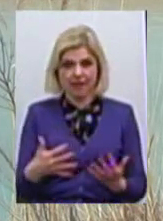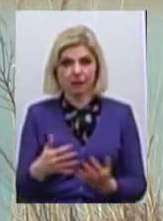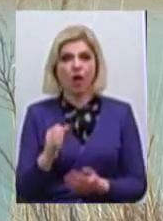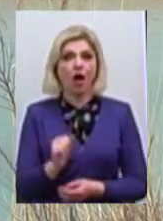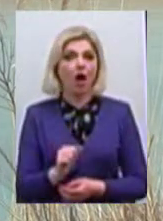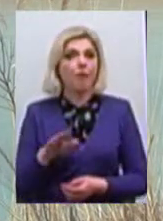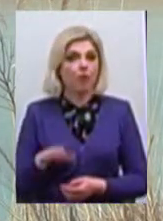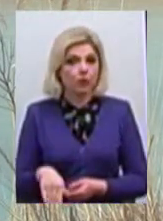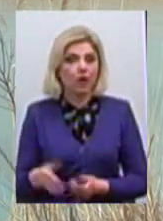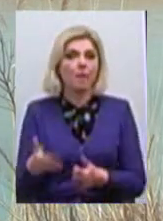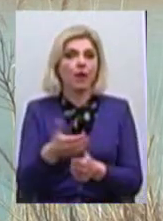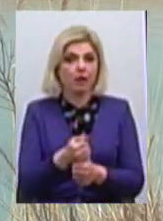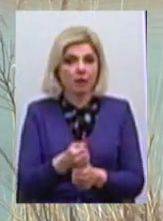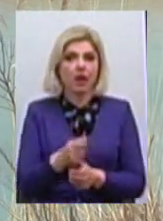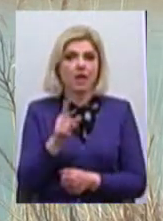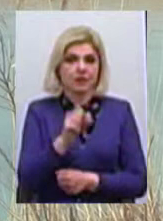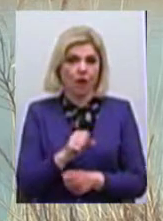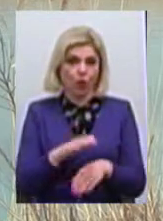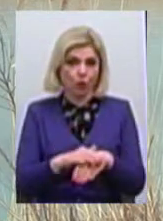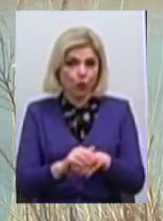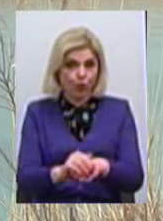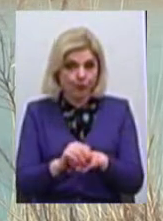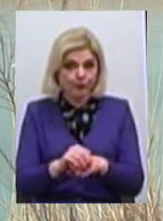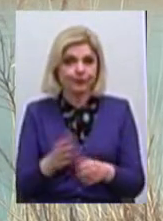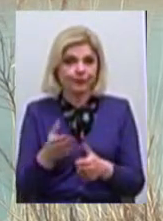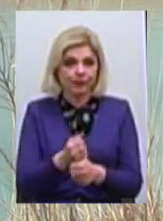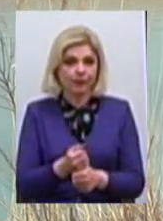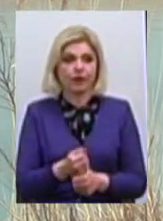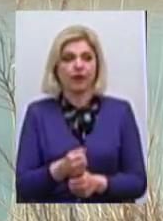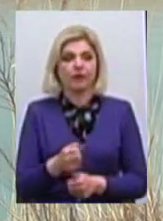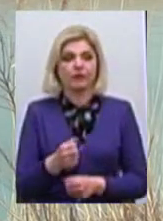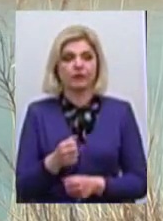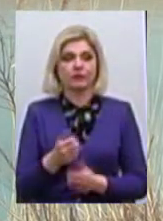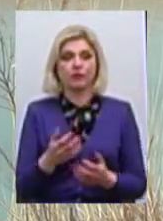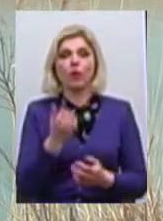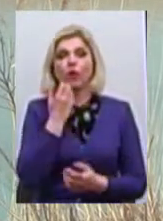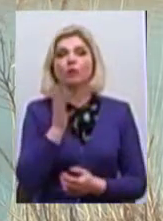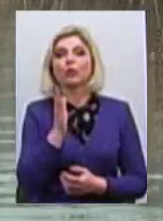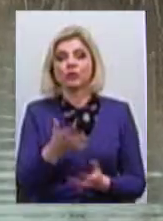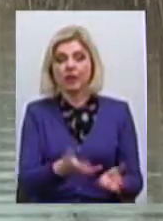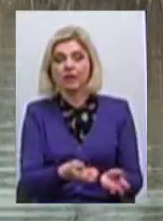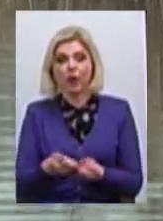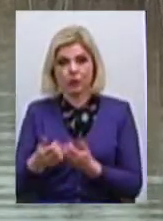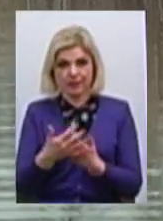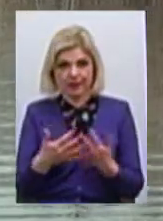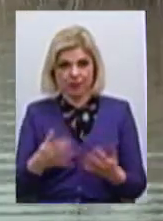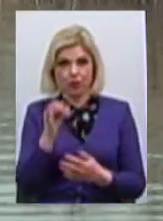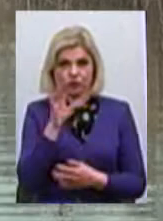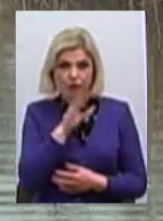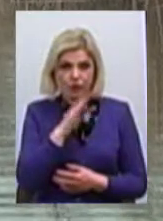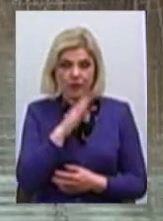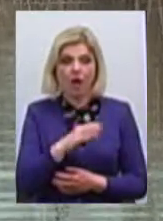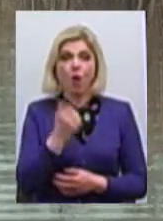потім ще й піймати, як то кажуть, за руку при тому, як він буде витягувати сітку з водоймами. Піймавши браконьєра,